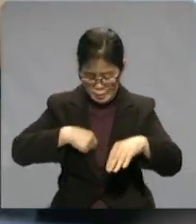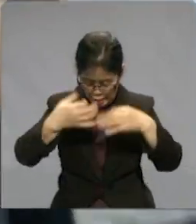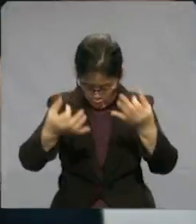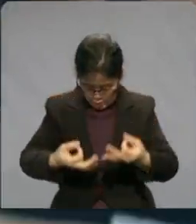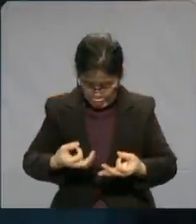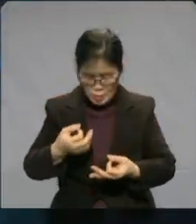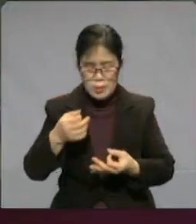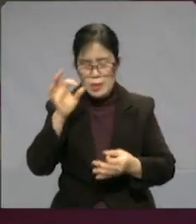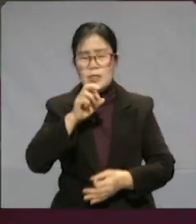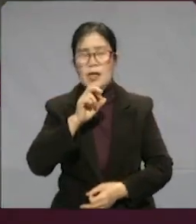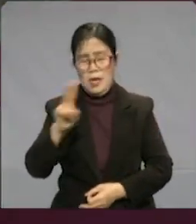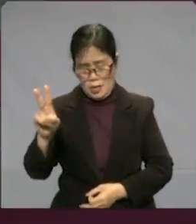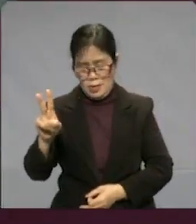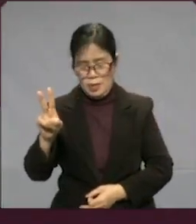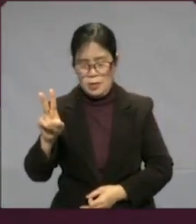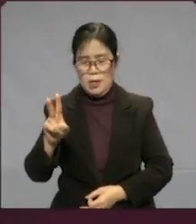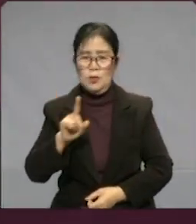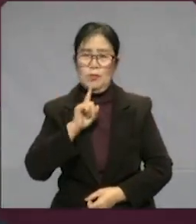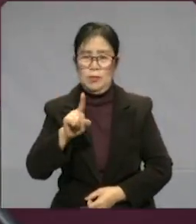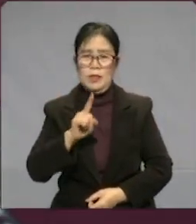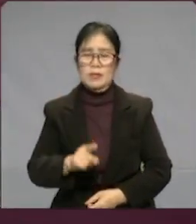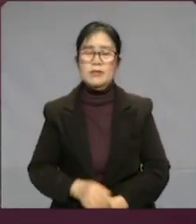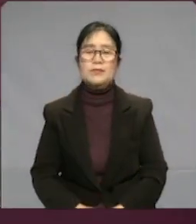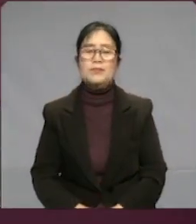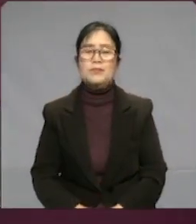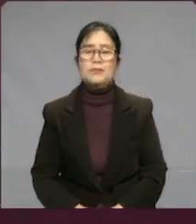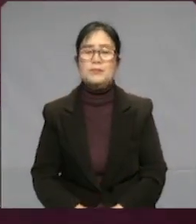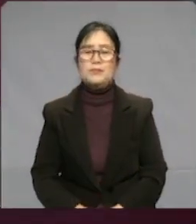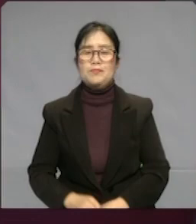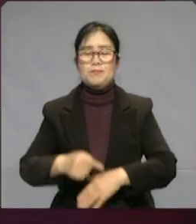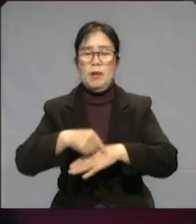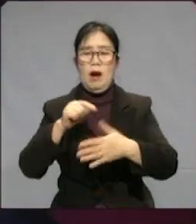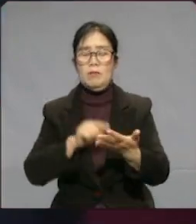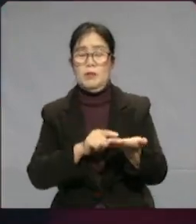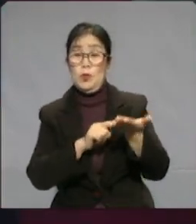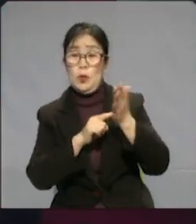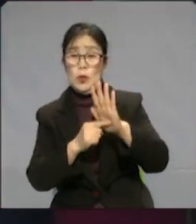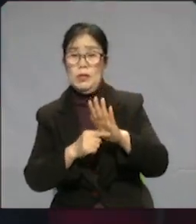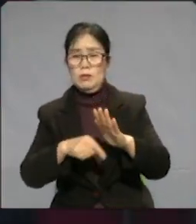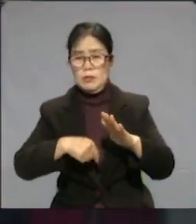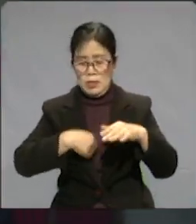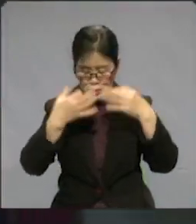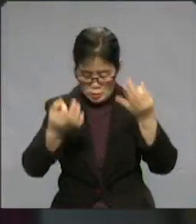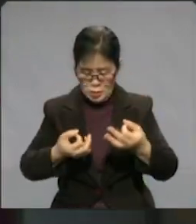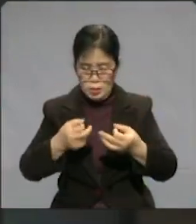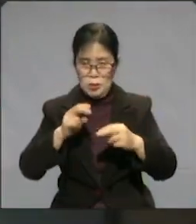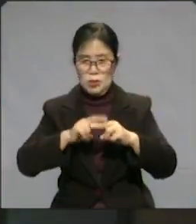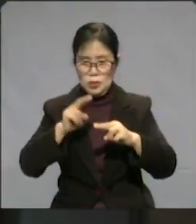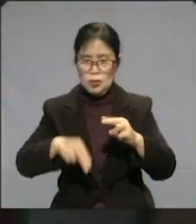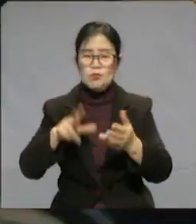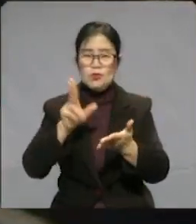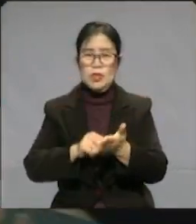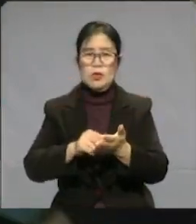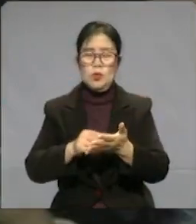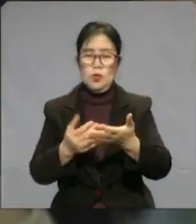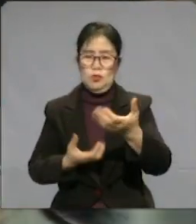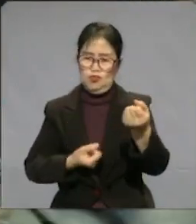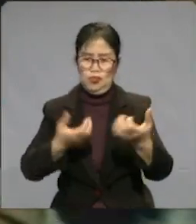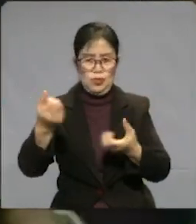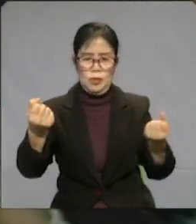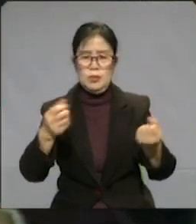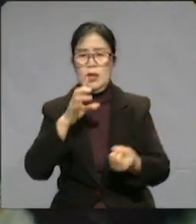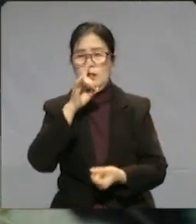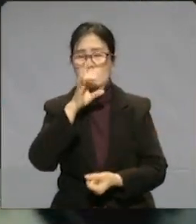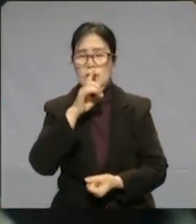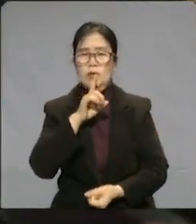찾아야 한다는 행유부득 반구적이라는 고사성어로 심정을 표현하며 자신의 거취 문제로 당이 분열되어서는 안